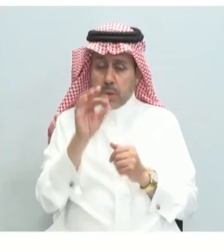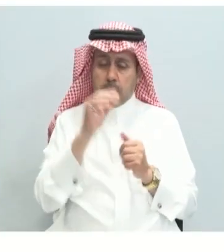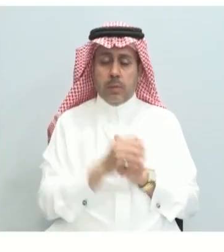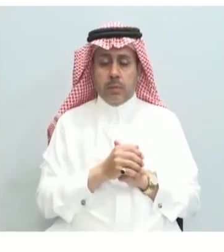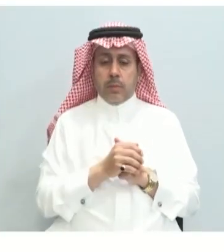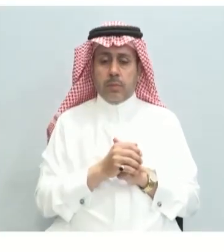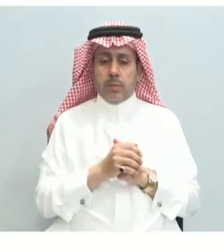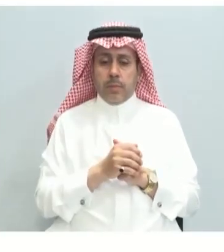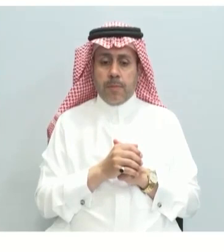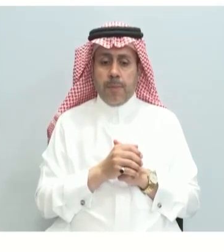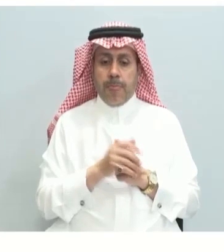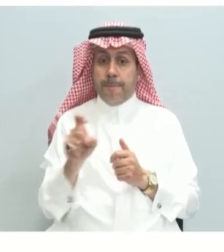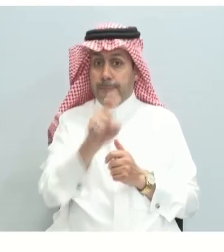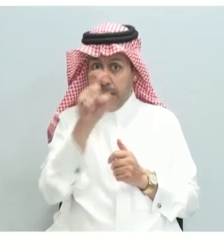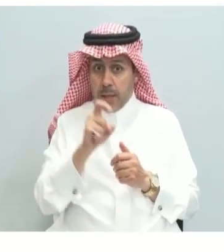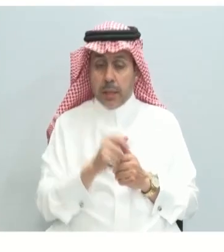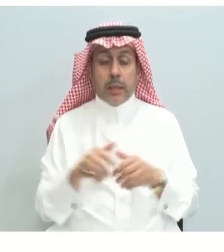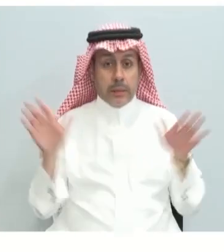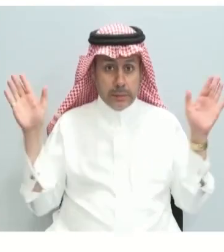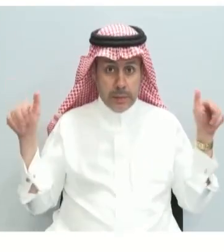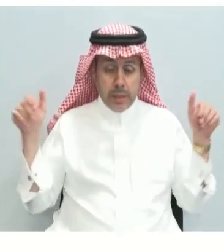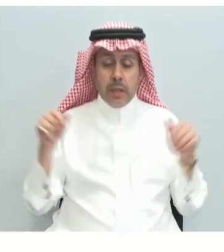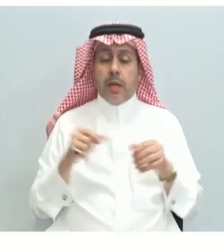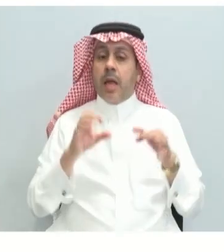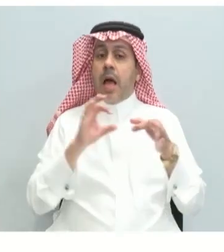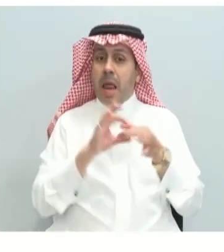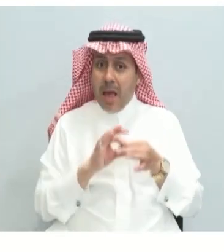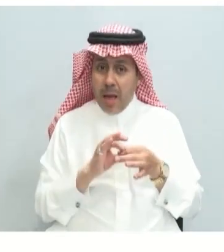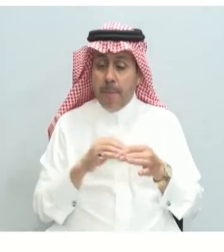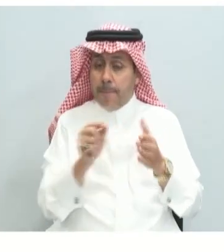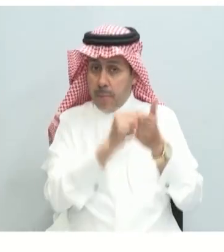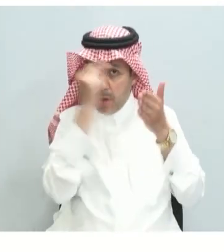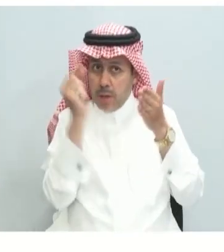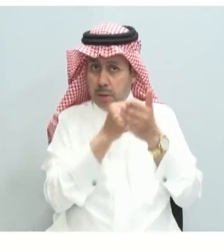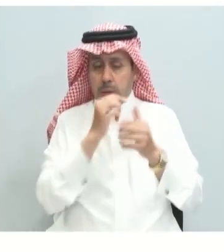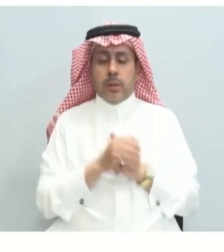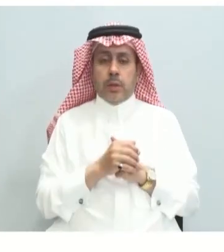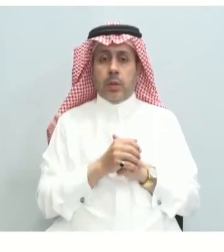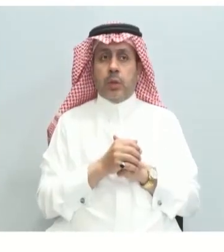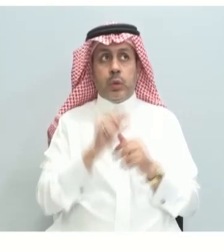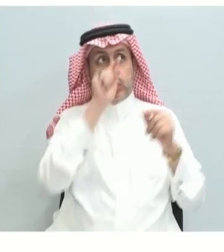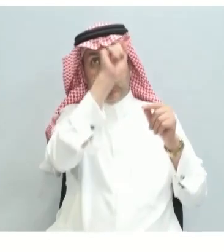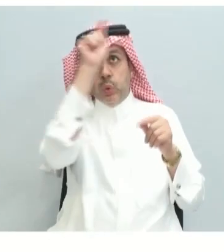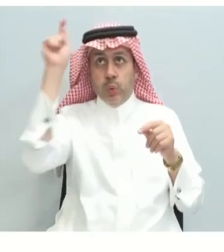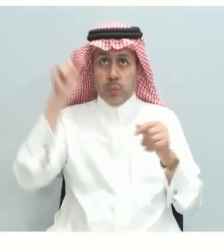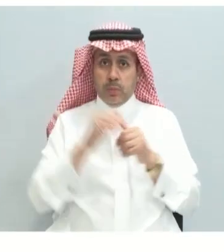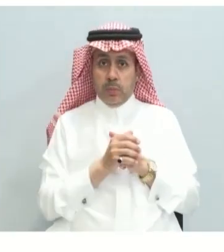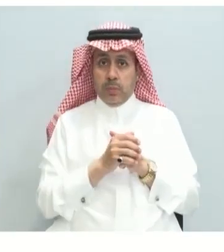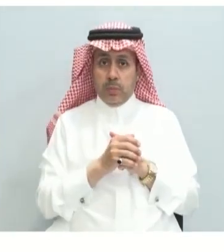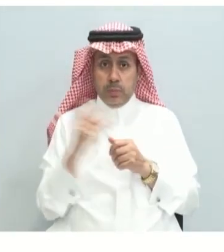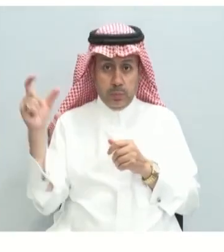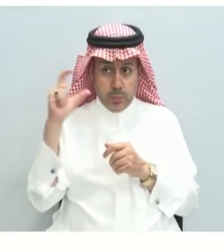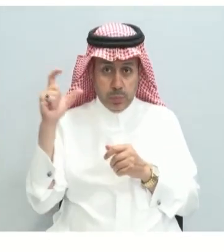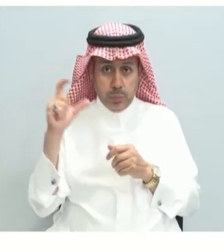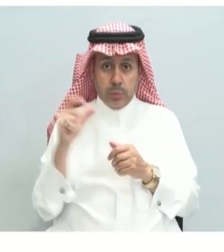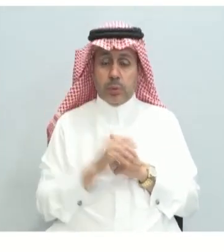أحسنتم. هل الطير له علاقة في الأقدار؟ لا. هل النجوم، هل الأشهر، هل المواسم لها علاقة